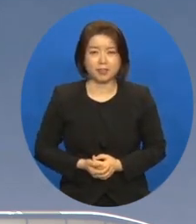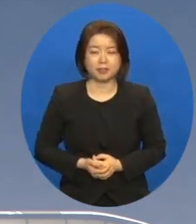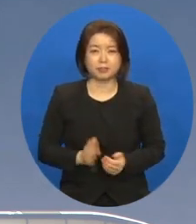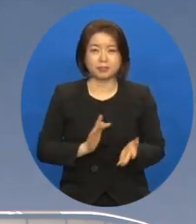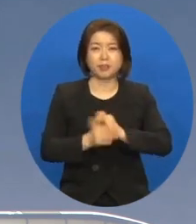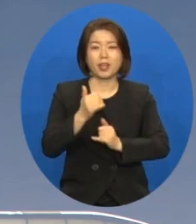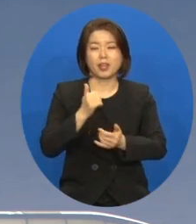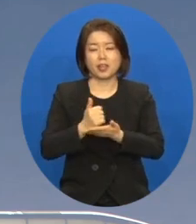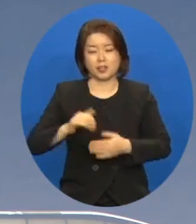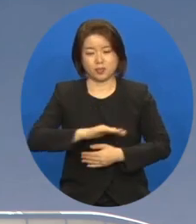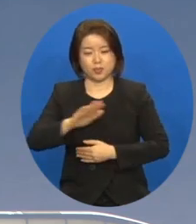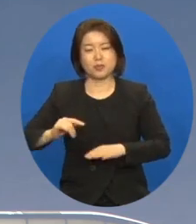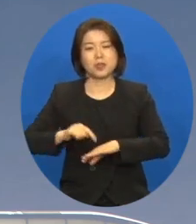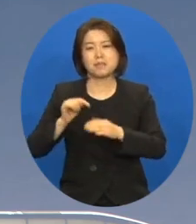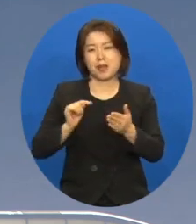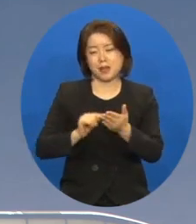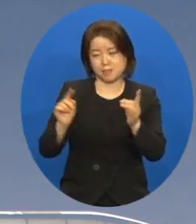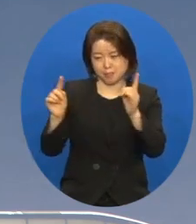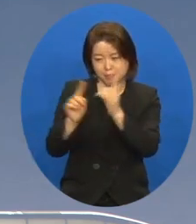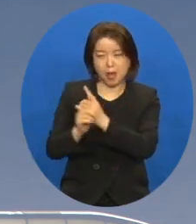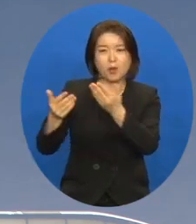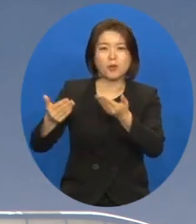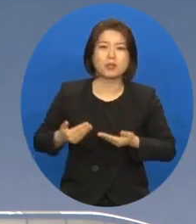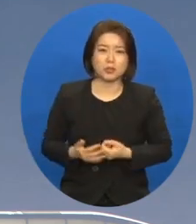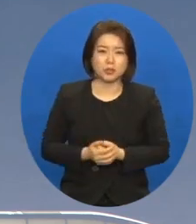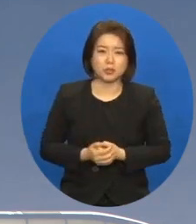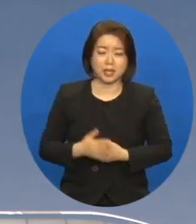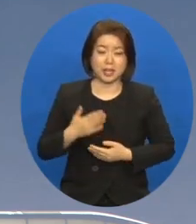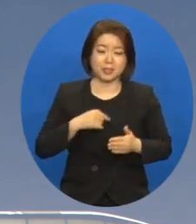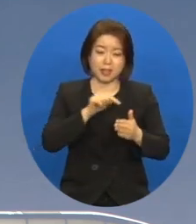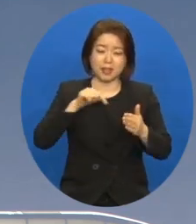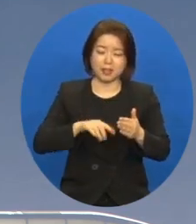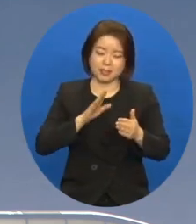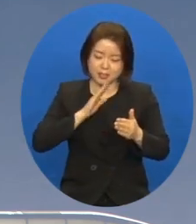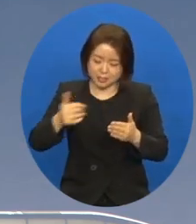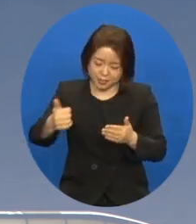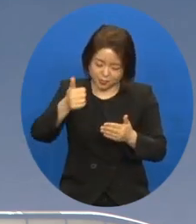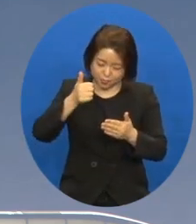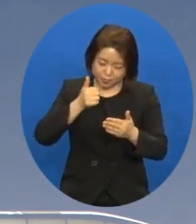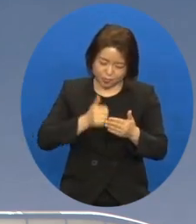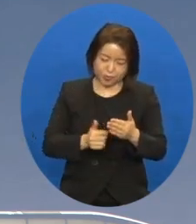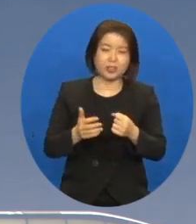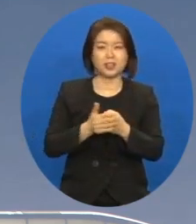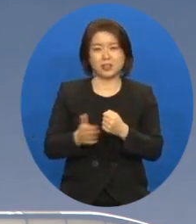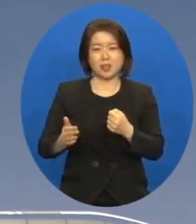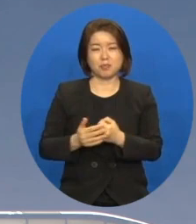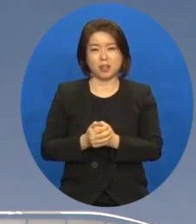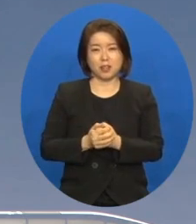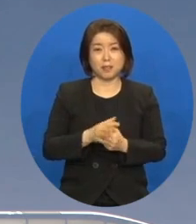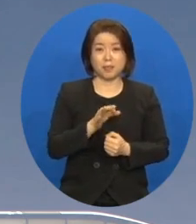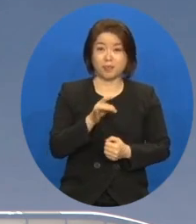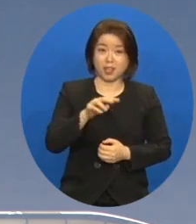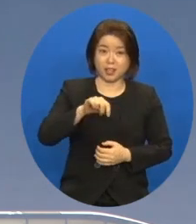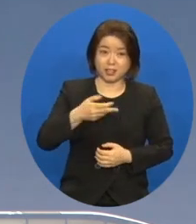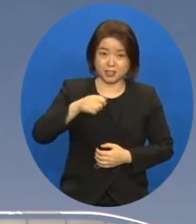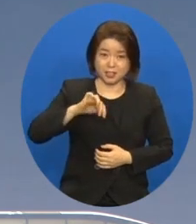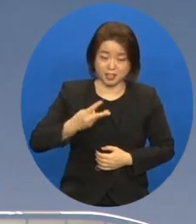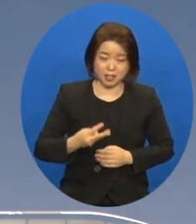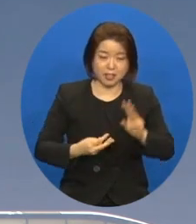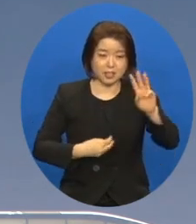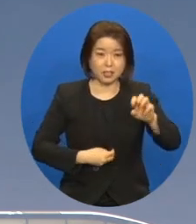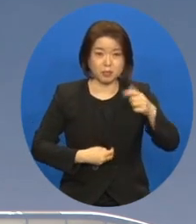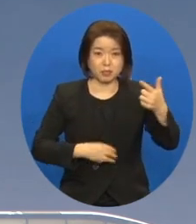예수님께서 우리의 마음을 바꾸십니다. 우리 안에 정말 오셨기 때문에 에스겔서 36장 26절에